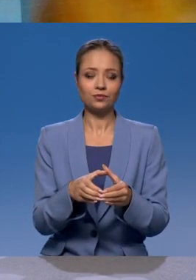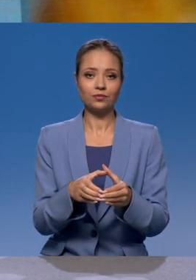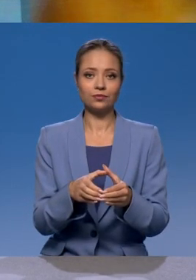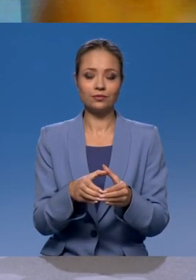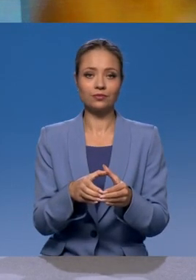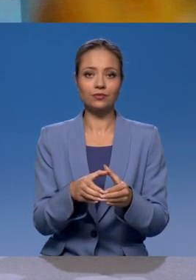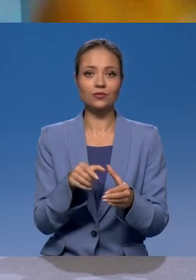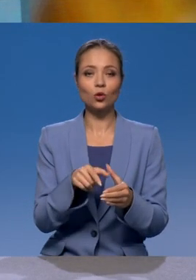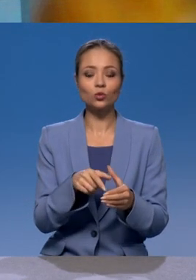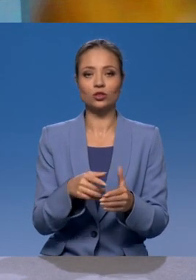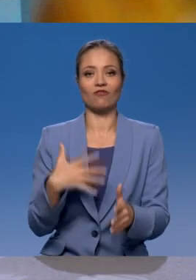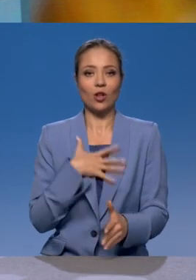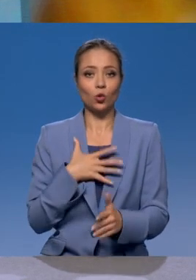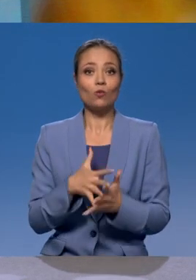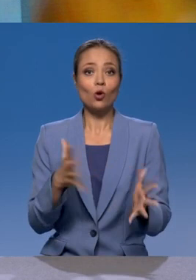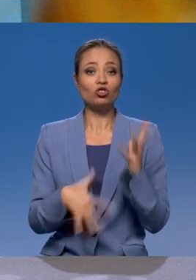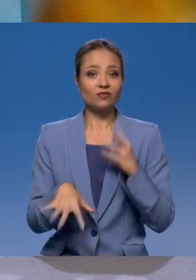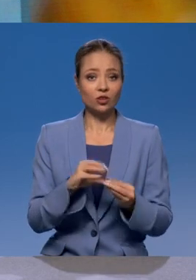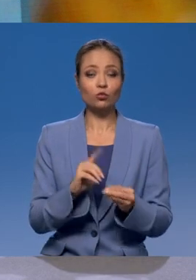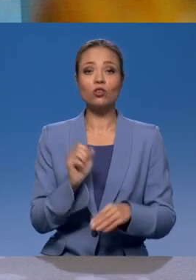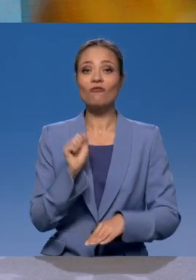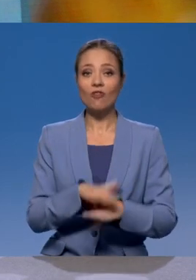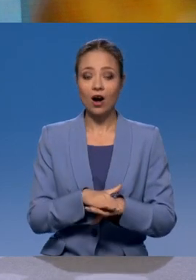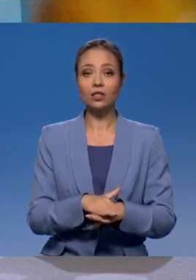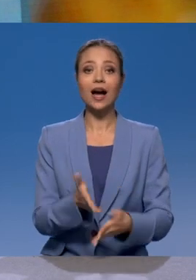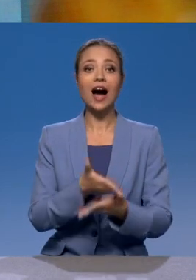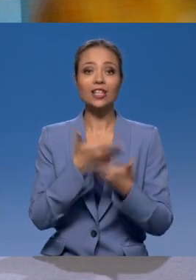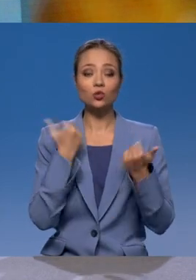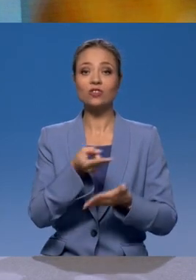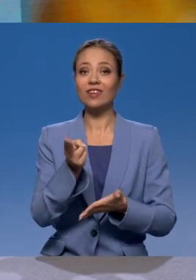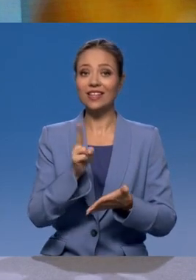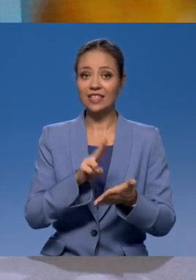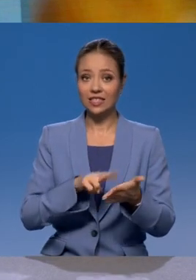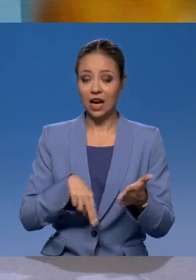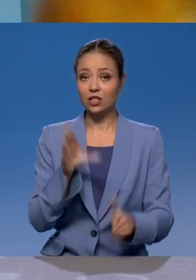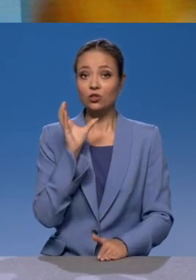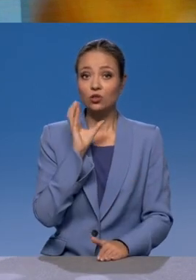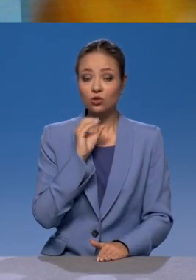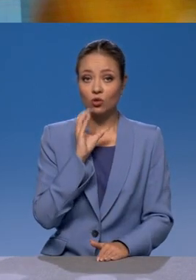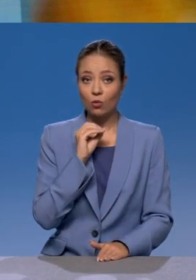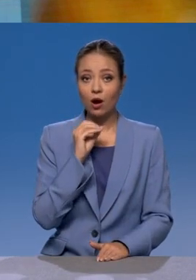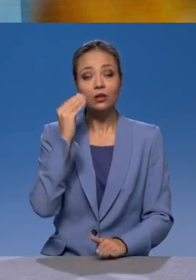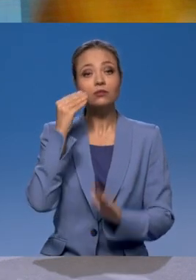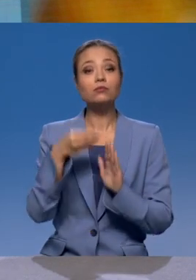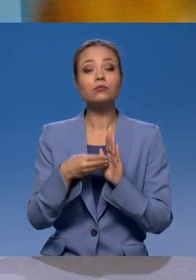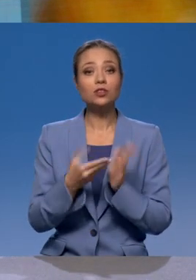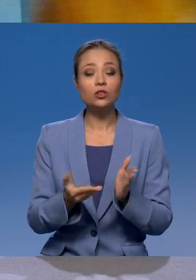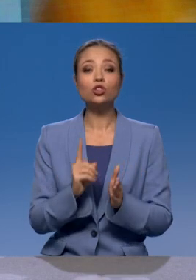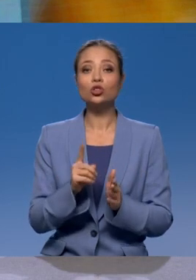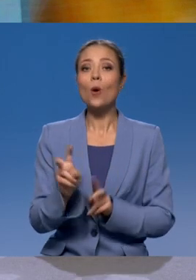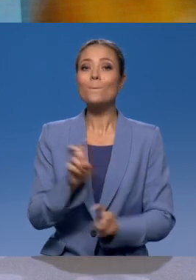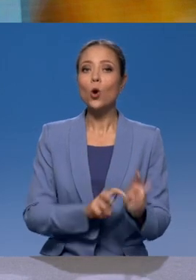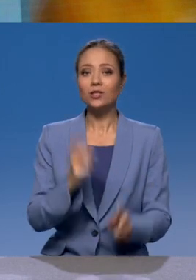возникает больше всего. Потому что на самом деле отсутствие регистрации собак подразумевает под собой, что поиск хозяев этих